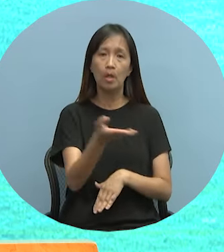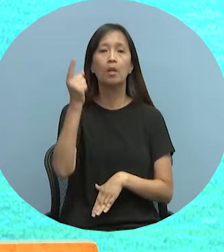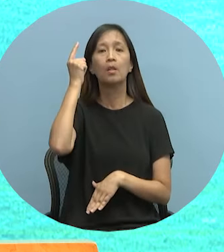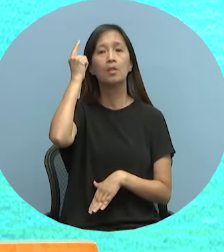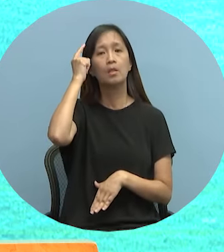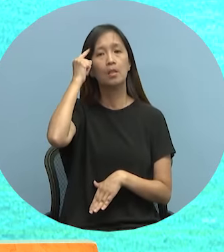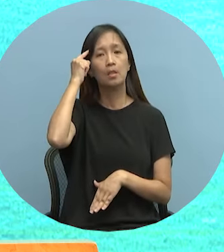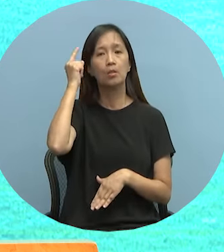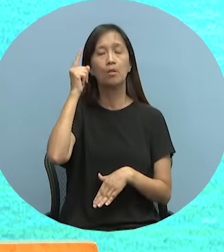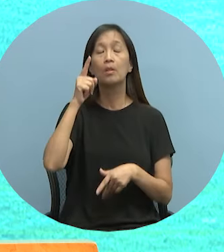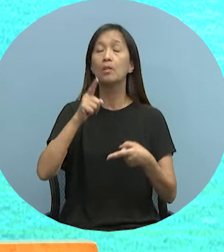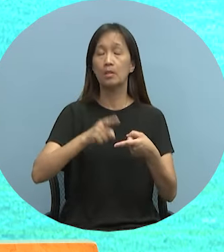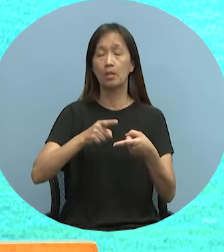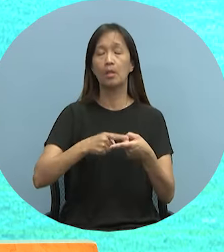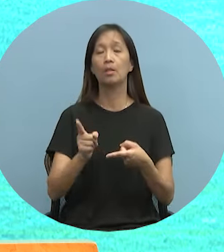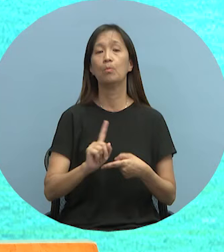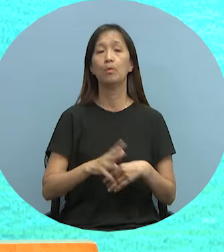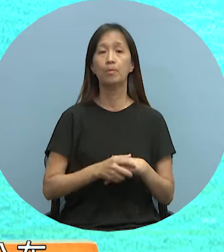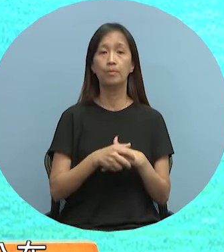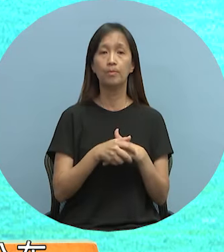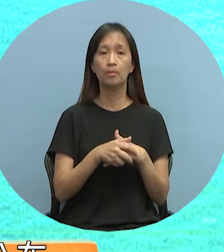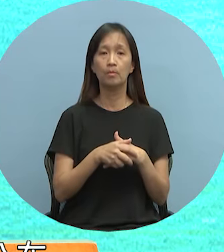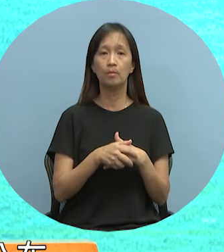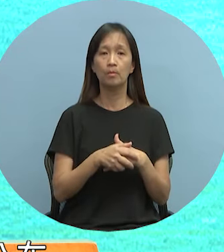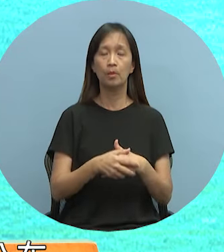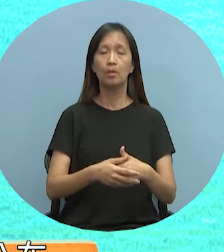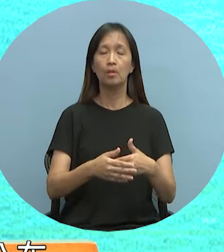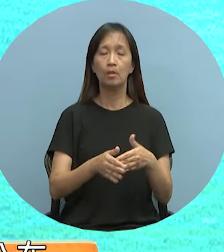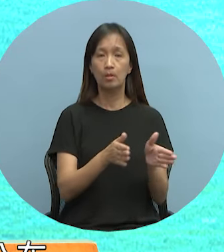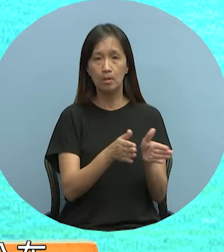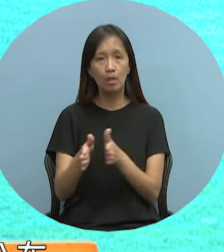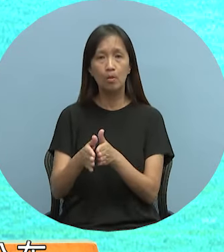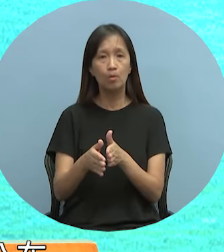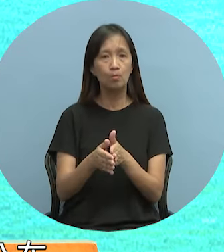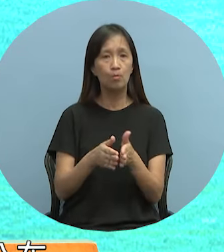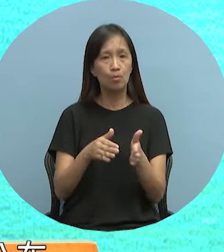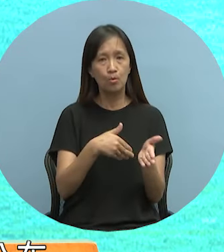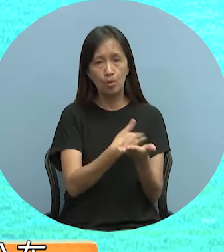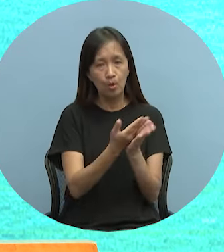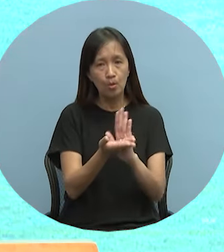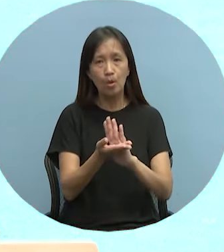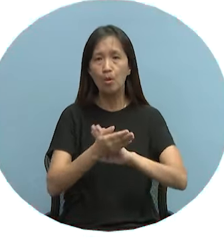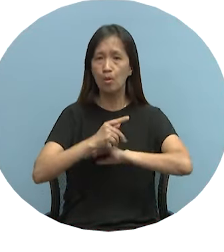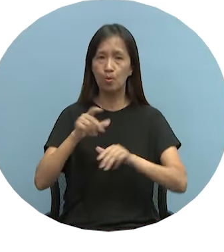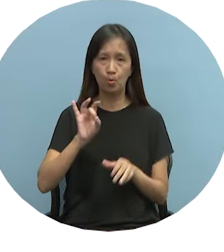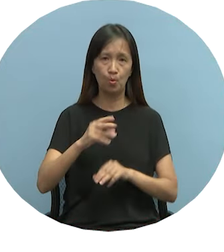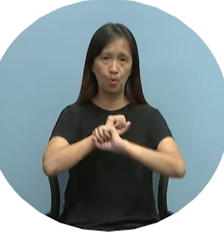道事情嘅事實係點樣。而之後我哋採取嘅措施，亦都會盡早公布。